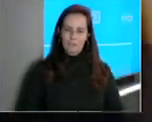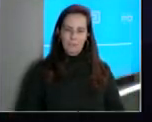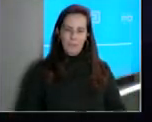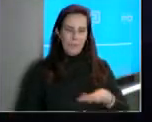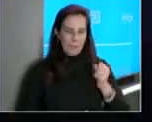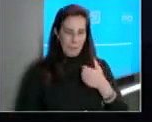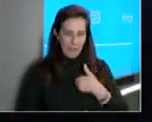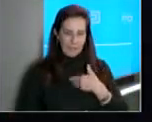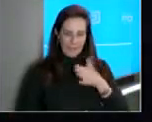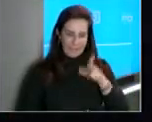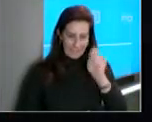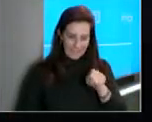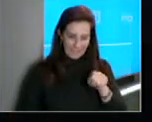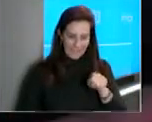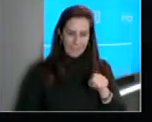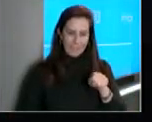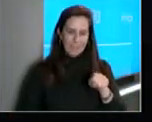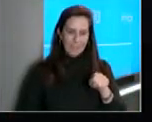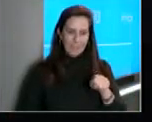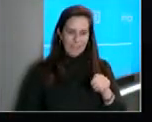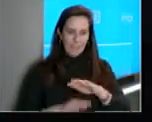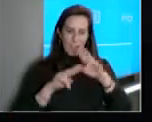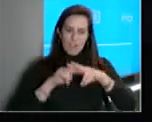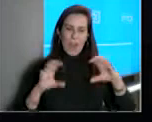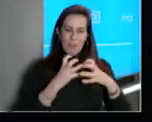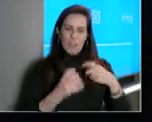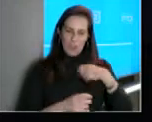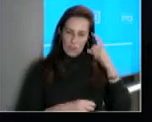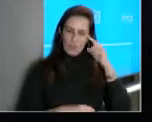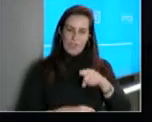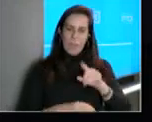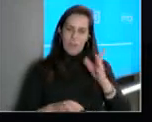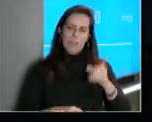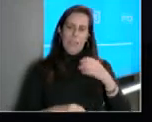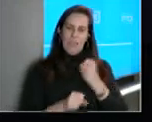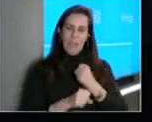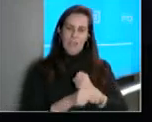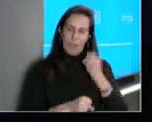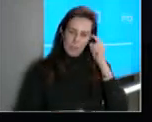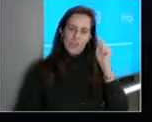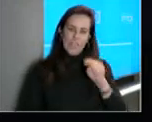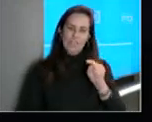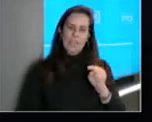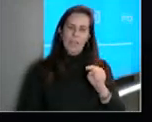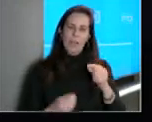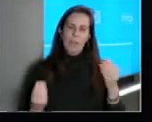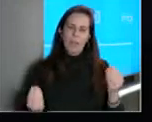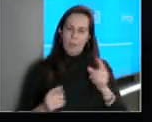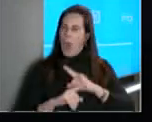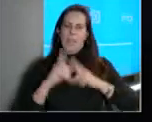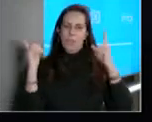אם אנחנו נכנס לכנסת, ובכלל, כל שאר המפלגות, אני חושב שזה מה שהן צריכות לעשות, אני חושב שזה ממש